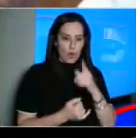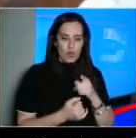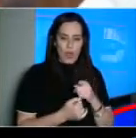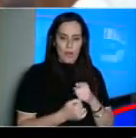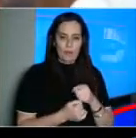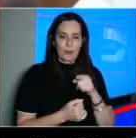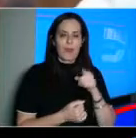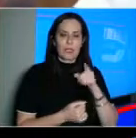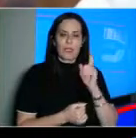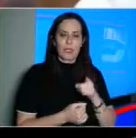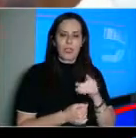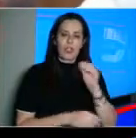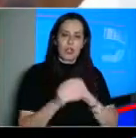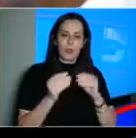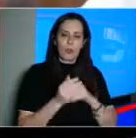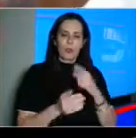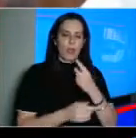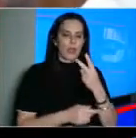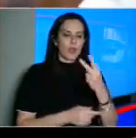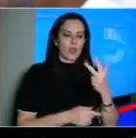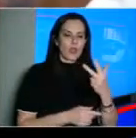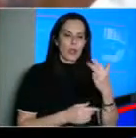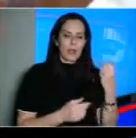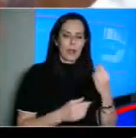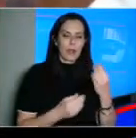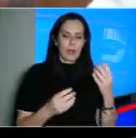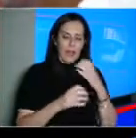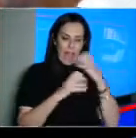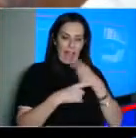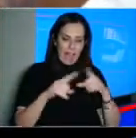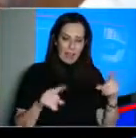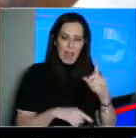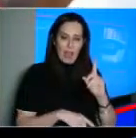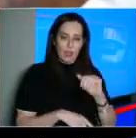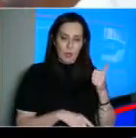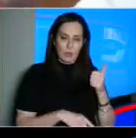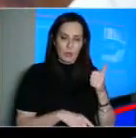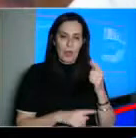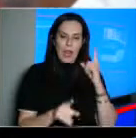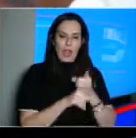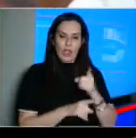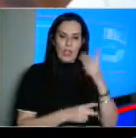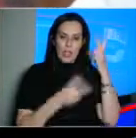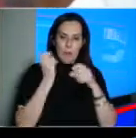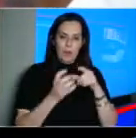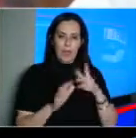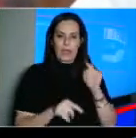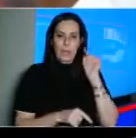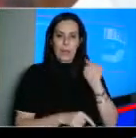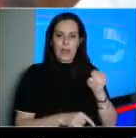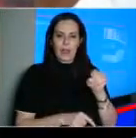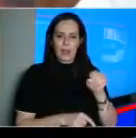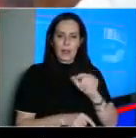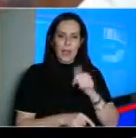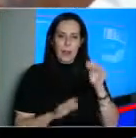לירושלים, אז אתה צריך להשתמש באחד, שתיים, שלושה כלי רכב. אז קודם כל, להנגיש לך את המידע הזה, איך אתה מגיע